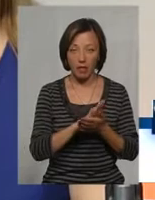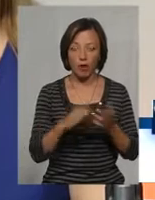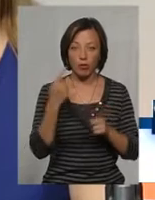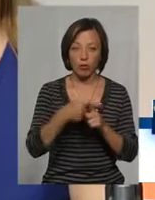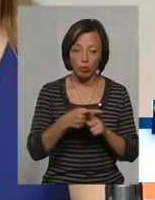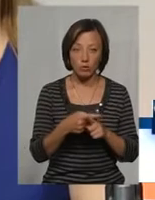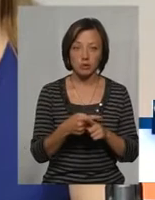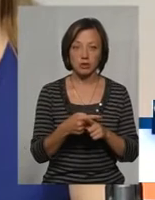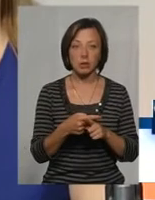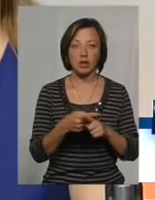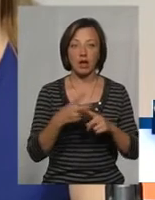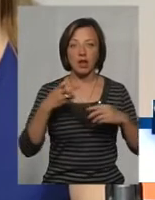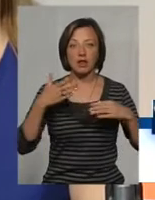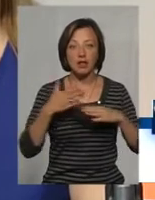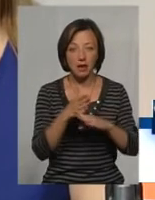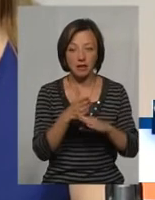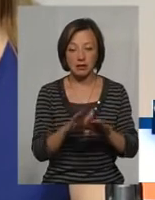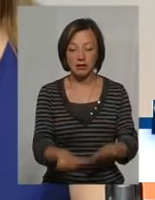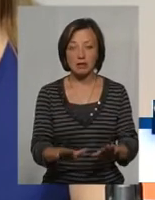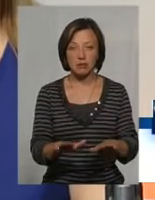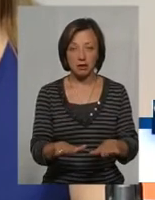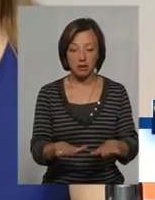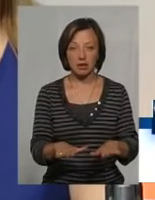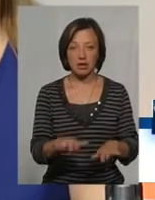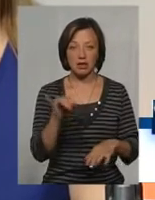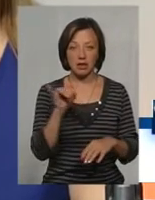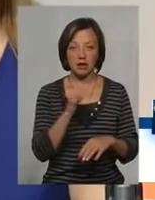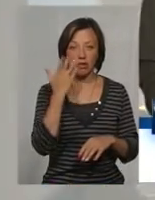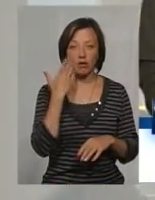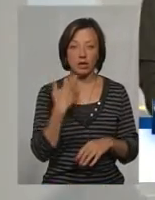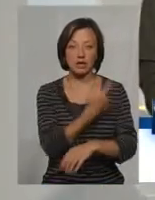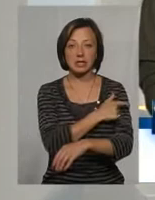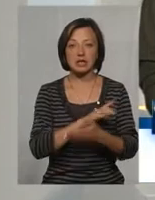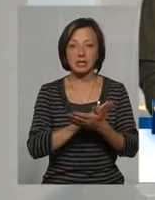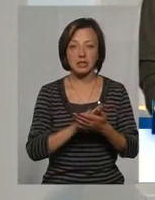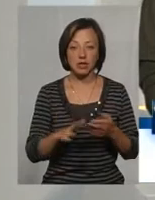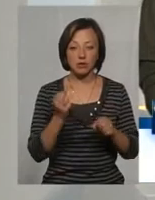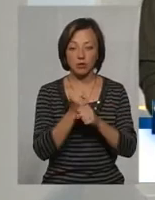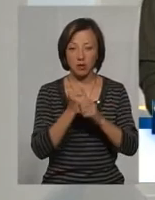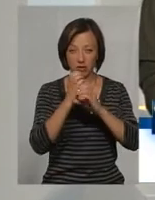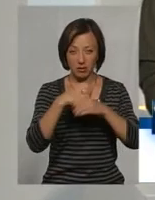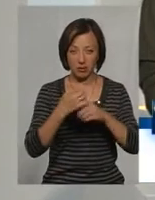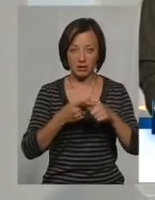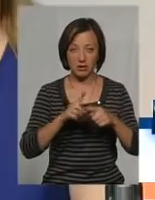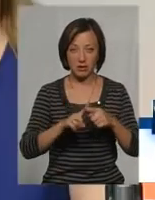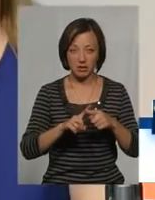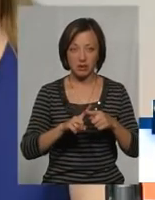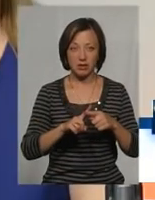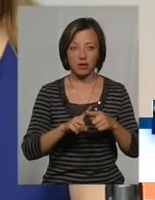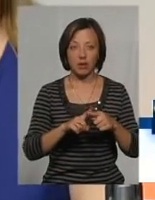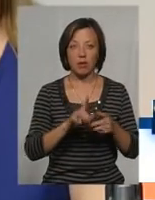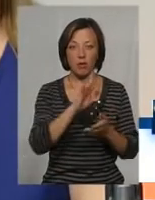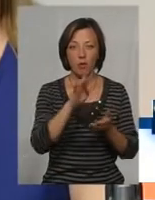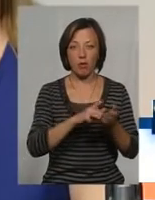бути натреснутий, знаходитись на землі. І коли санстанція зробила змиви, з цих участків було по городу